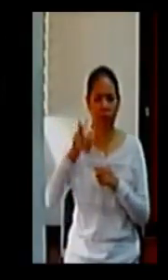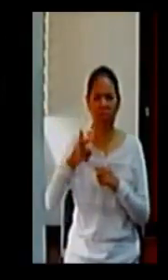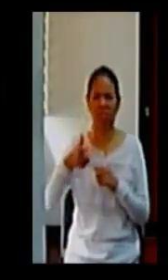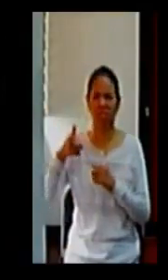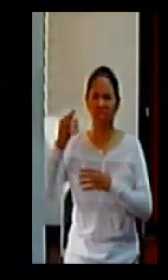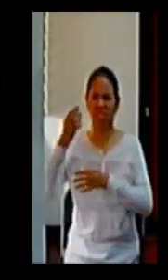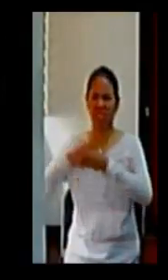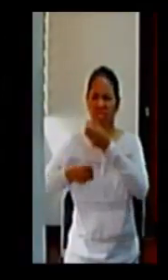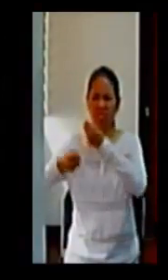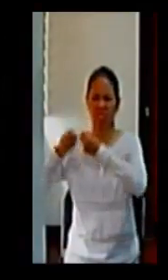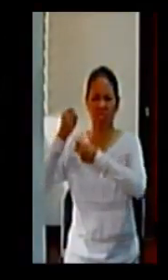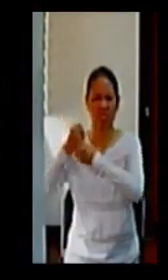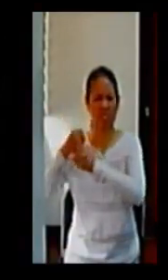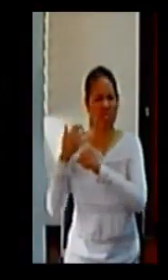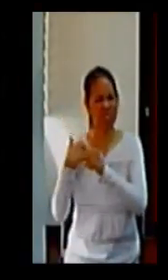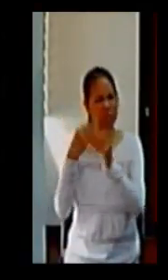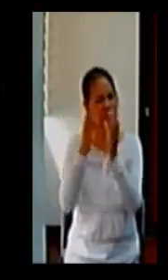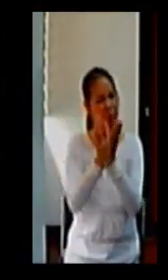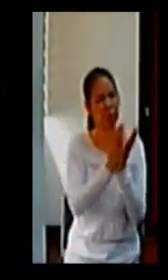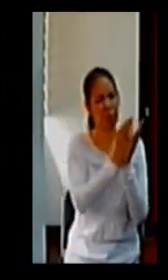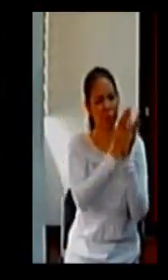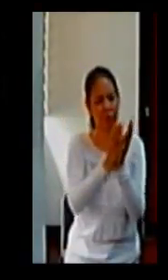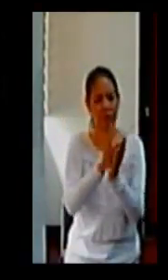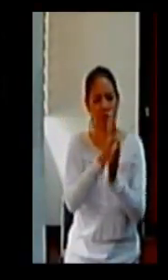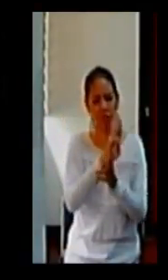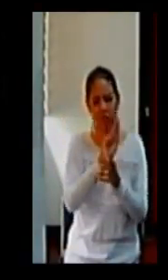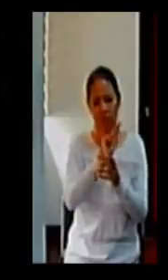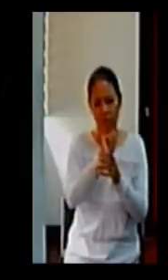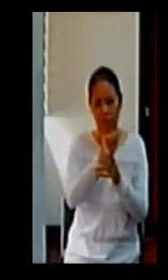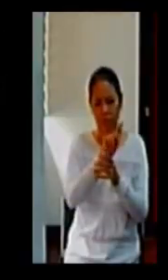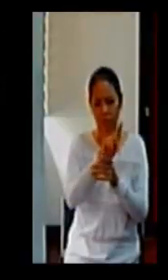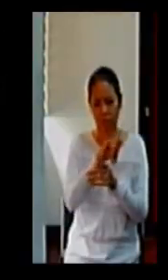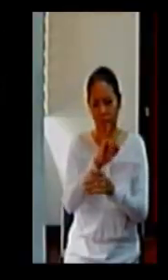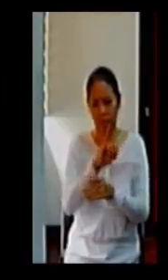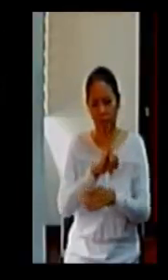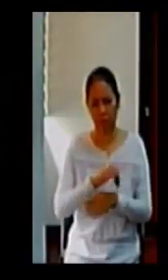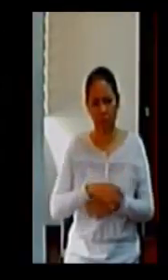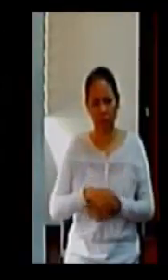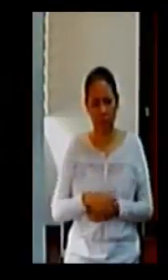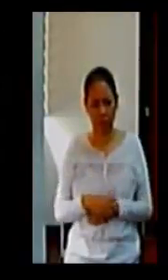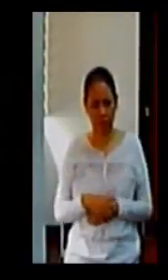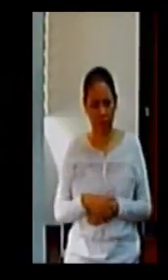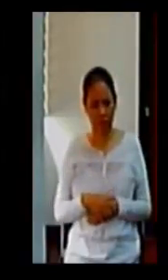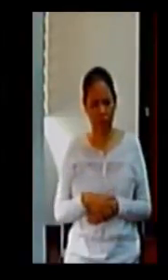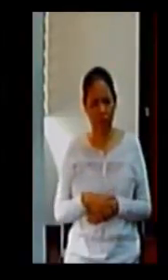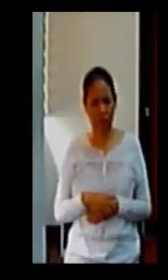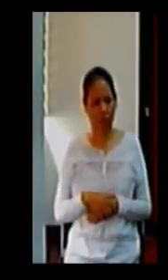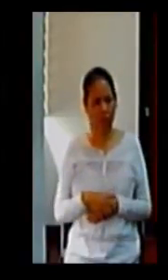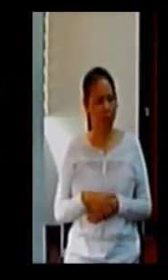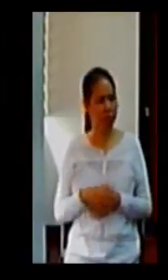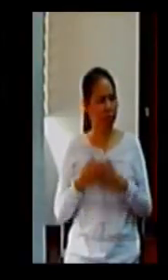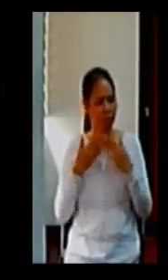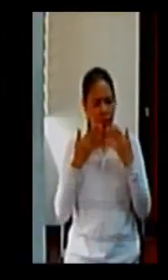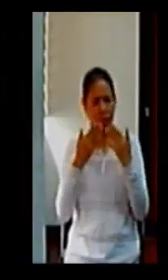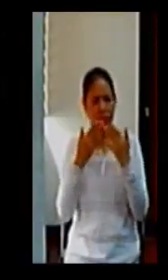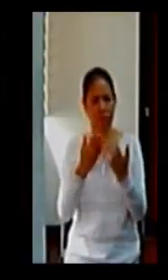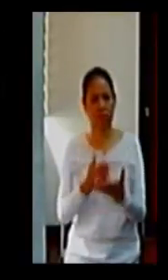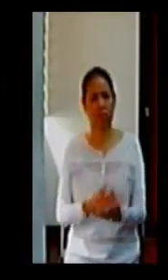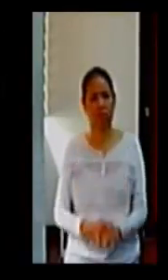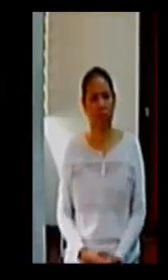na parang communal pa yung baki sa kanila, yun yung matatandaan niya. Maraming pong salamat.